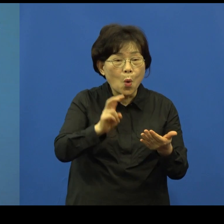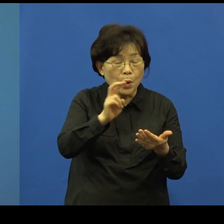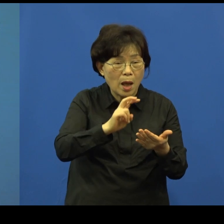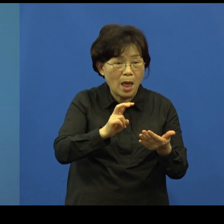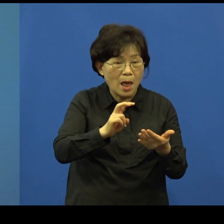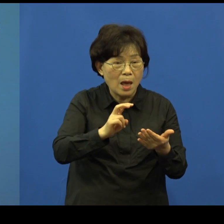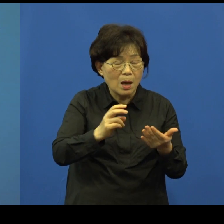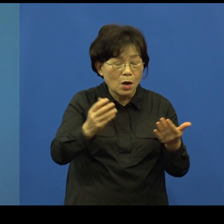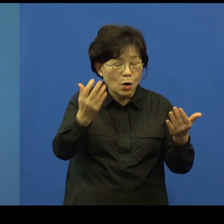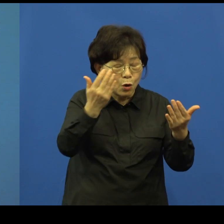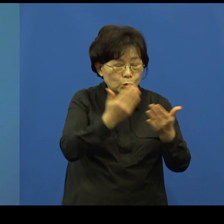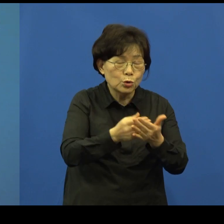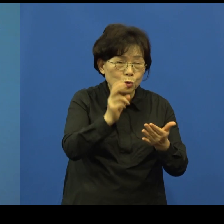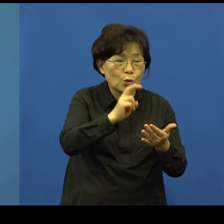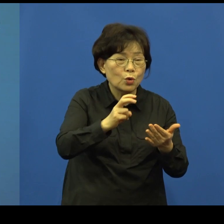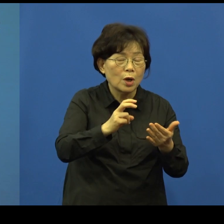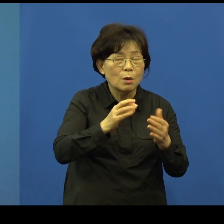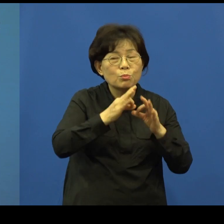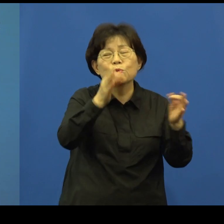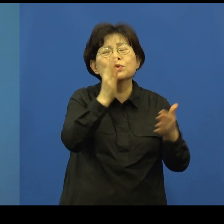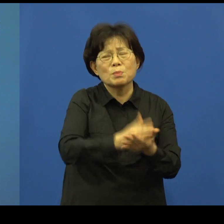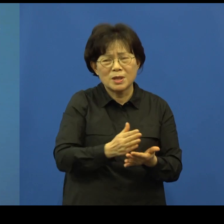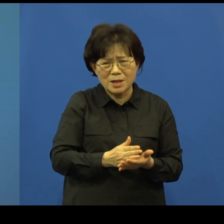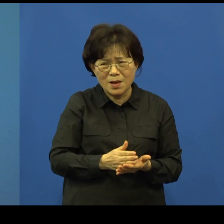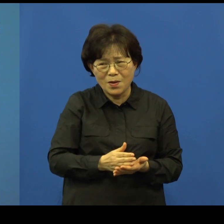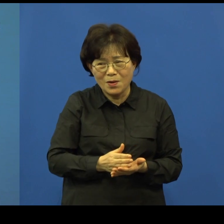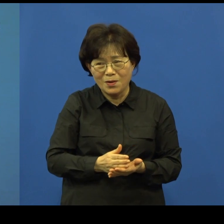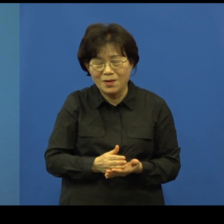함부로 어두운 곡은 부르면 안 되는 거예요. 그죠?